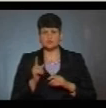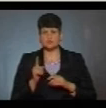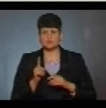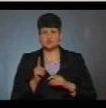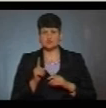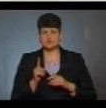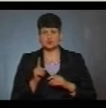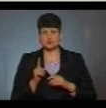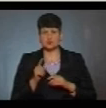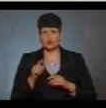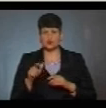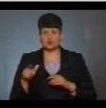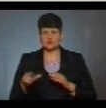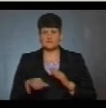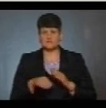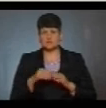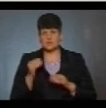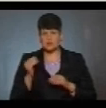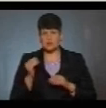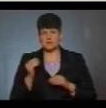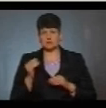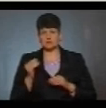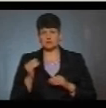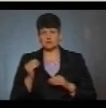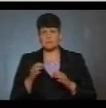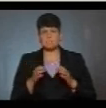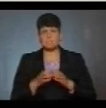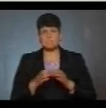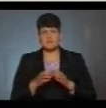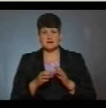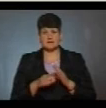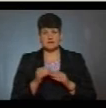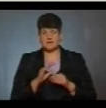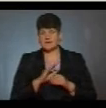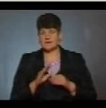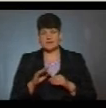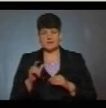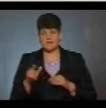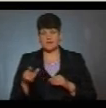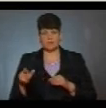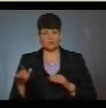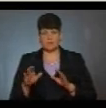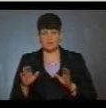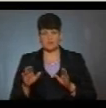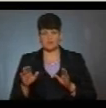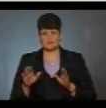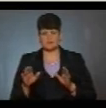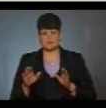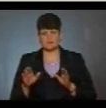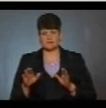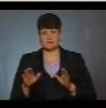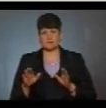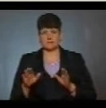що люди вибирають за критерієм партії, а не особи, скажімо, не